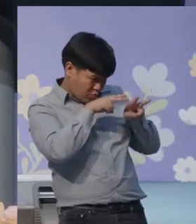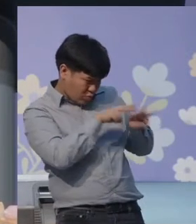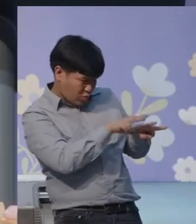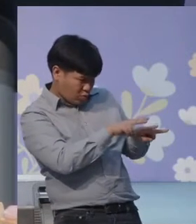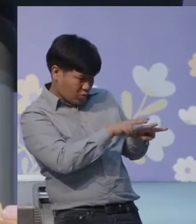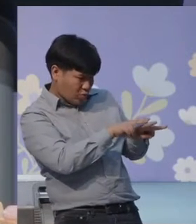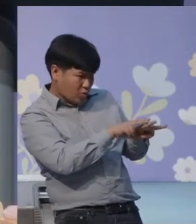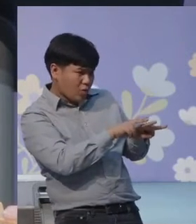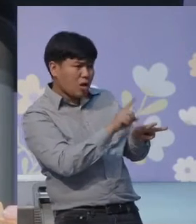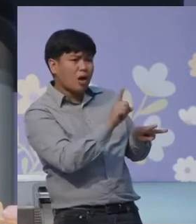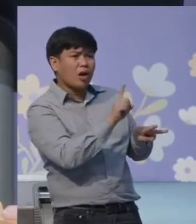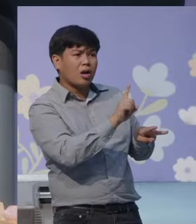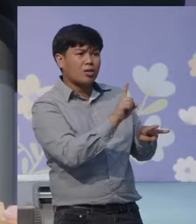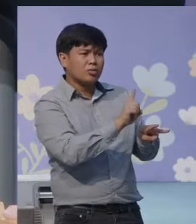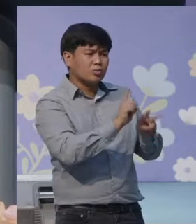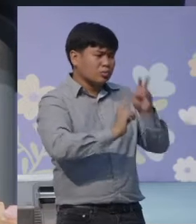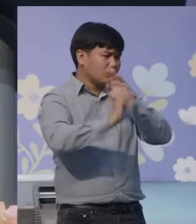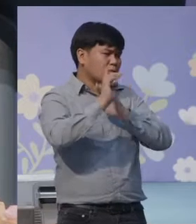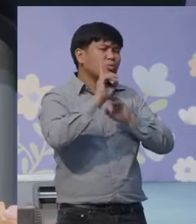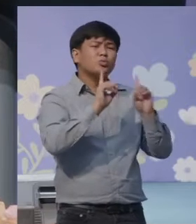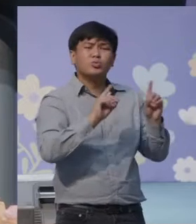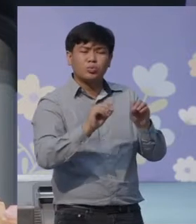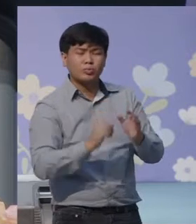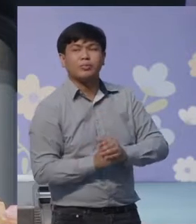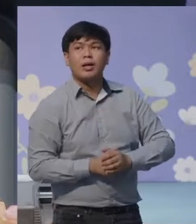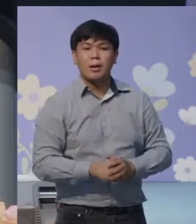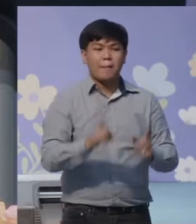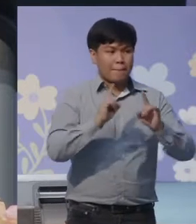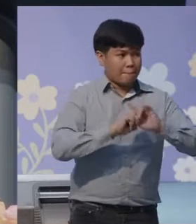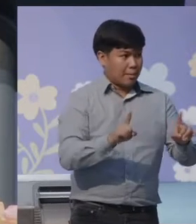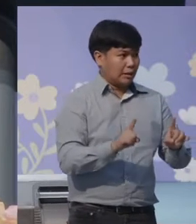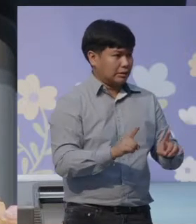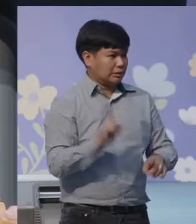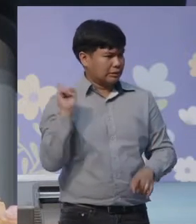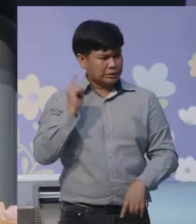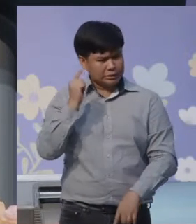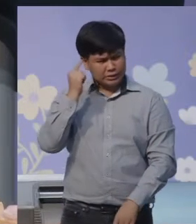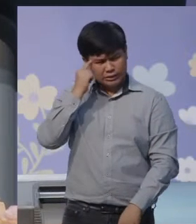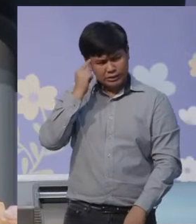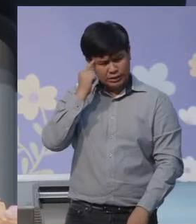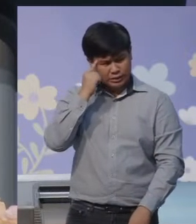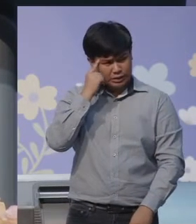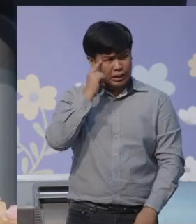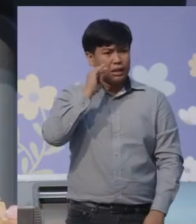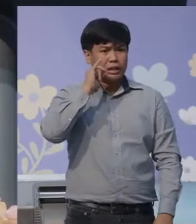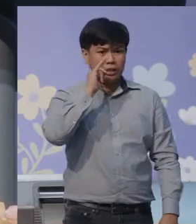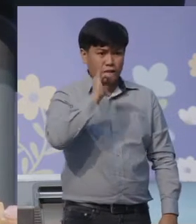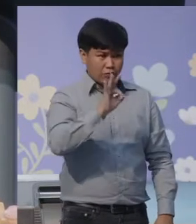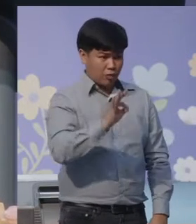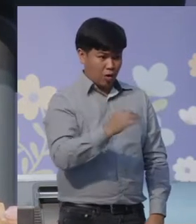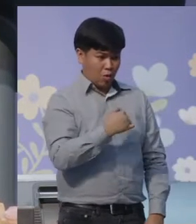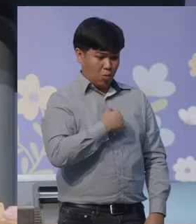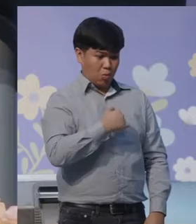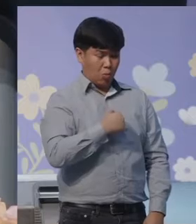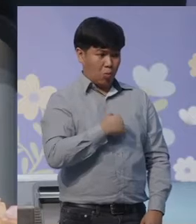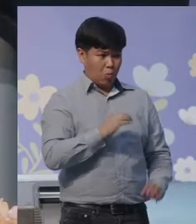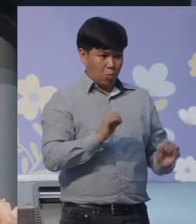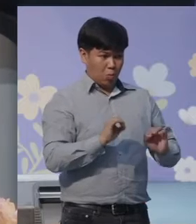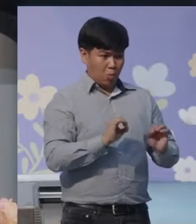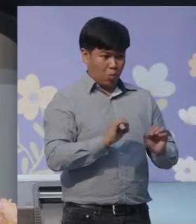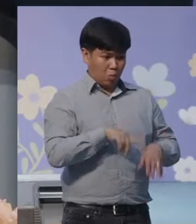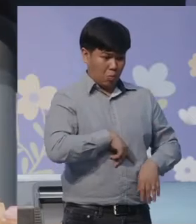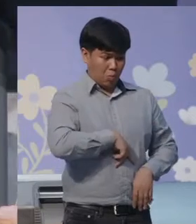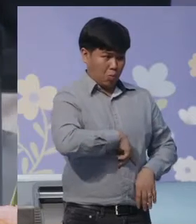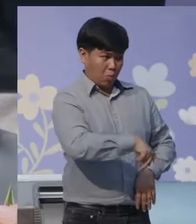kung mamaya kung anong ginawa niya. Pero iniisip ko kung minsan, kung ganito yung sitwasyon, no? Naasar